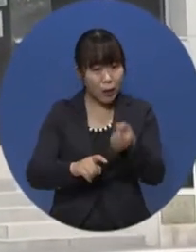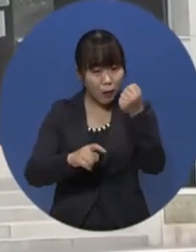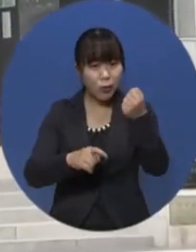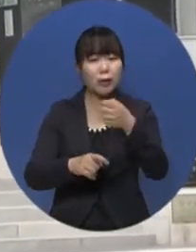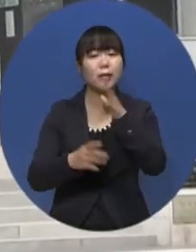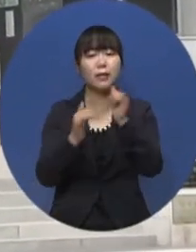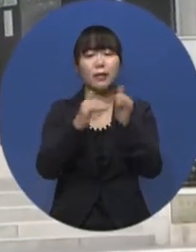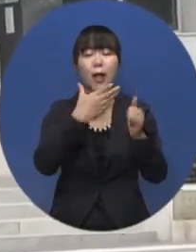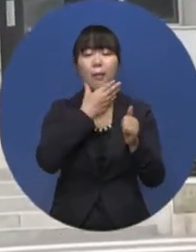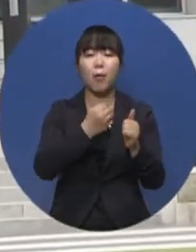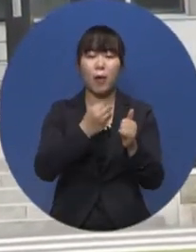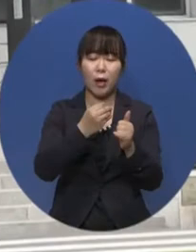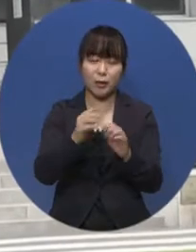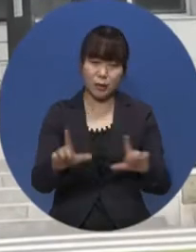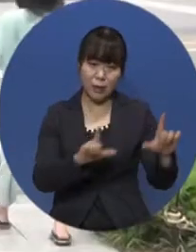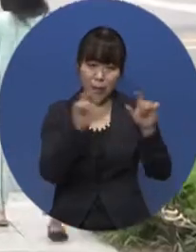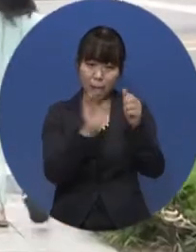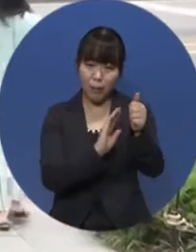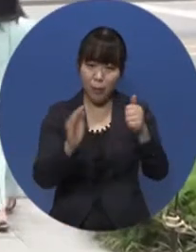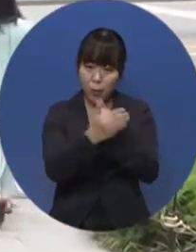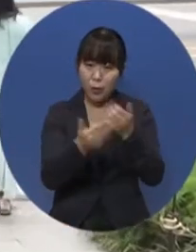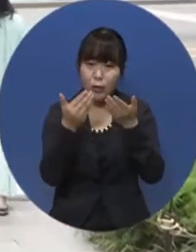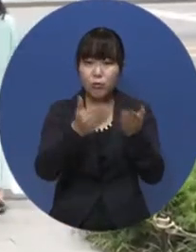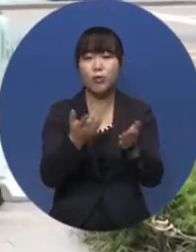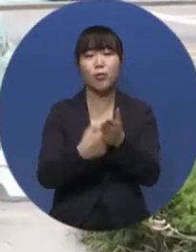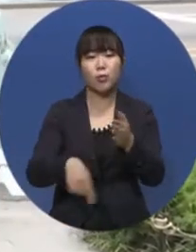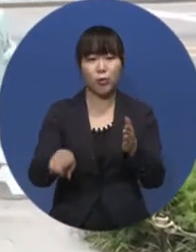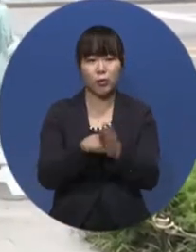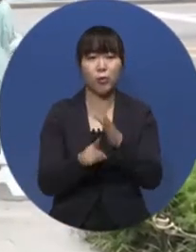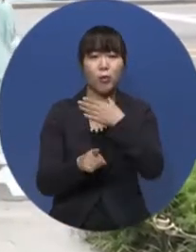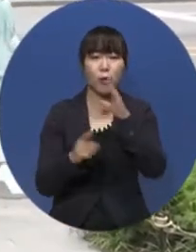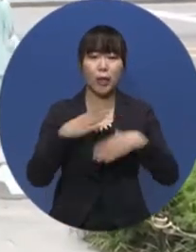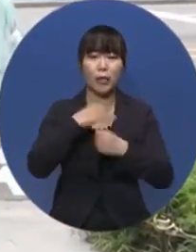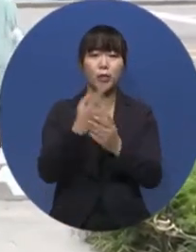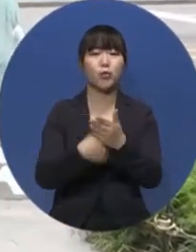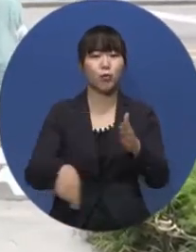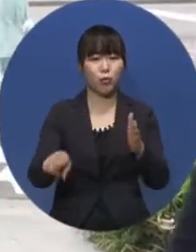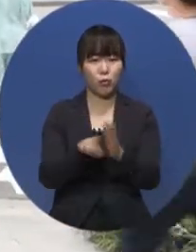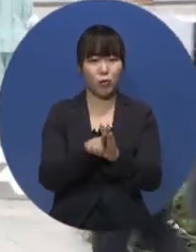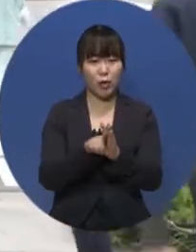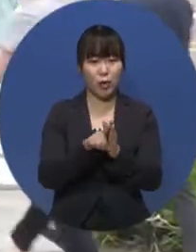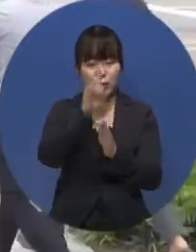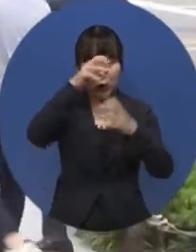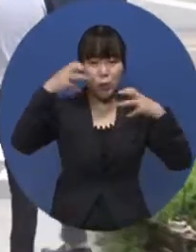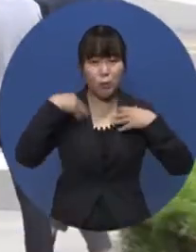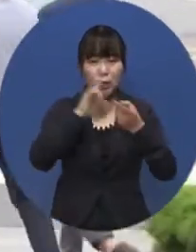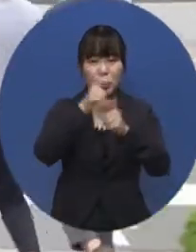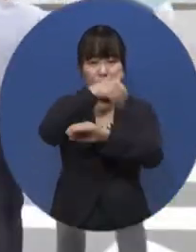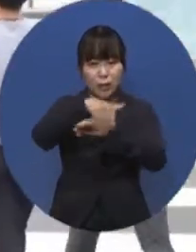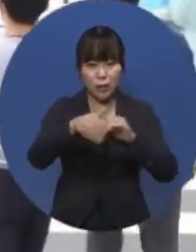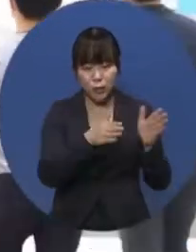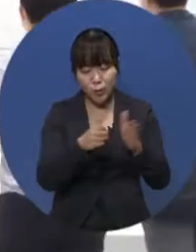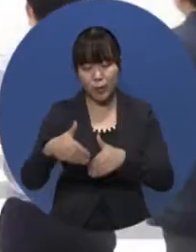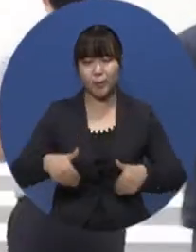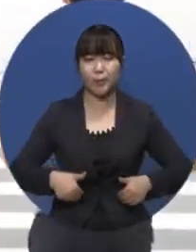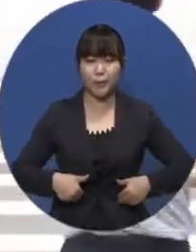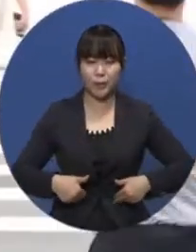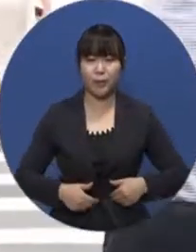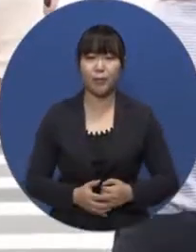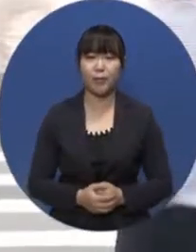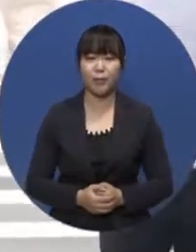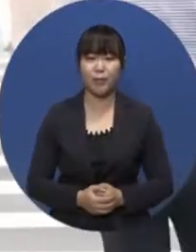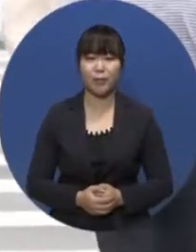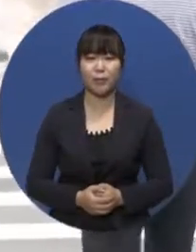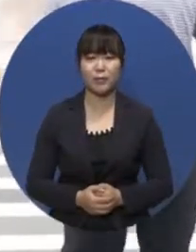어르신들의 행복한 노후가 보장될 수 있도록 노인 안전을 위한 정부 대책 마련이 요구되고 있습니다.